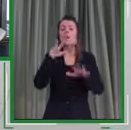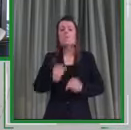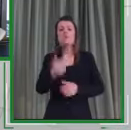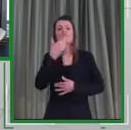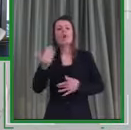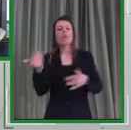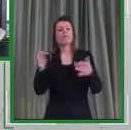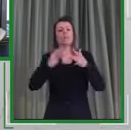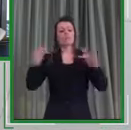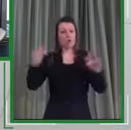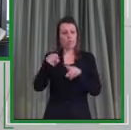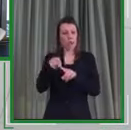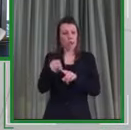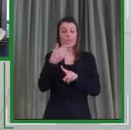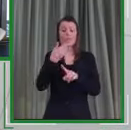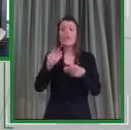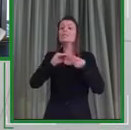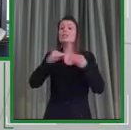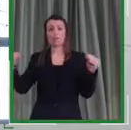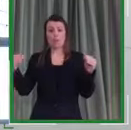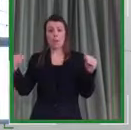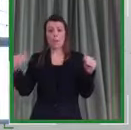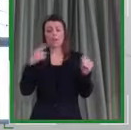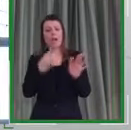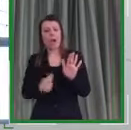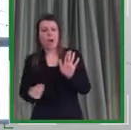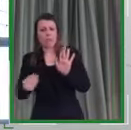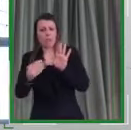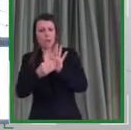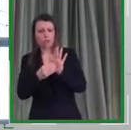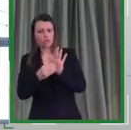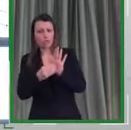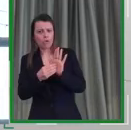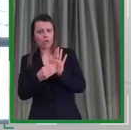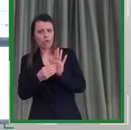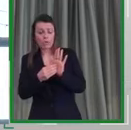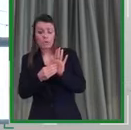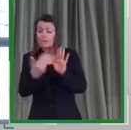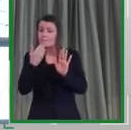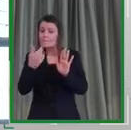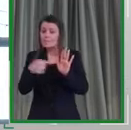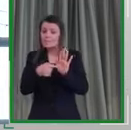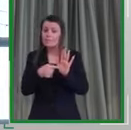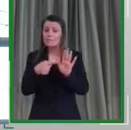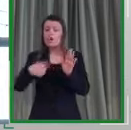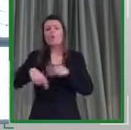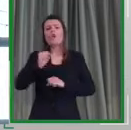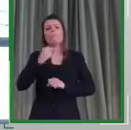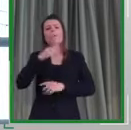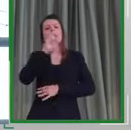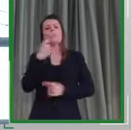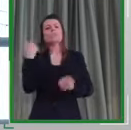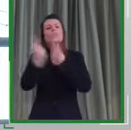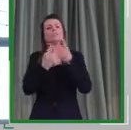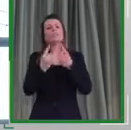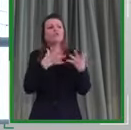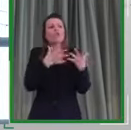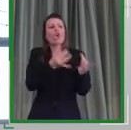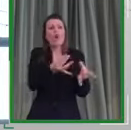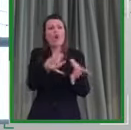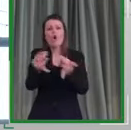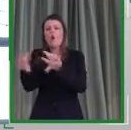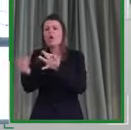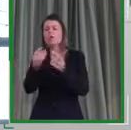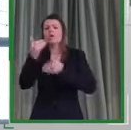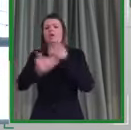strumenti le applicazioni per capire come sta evolvendo la situazione il contagio quindi cosa si può fare